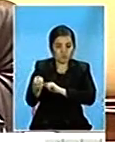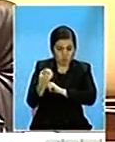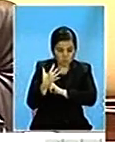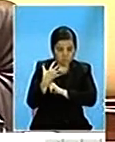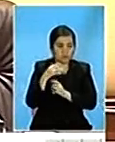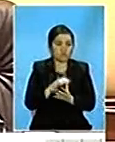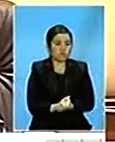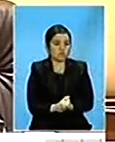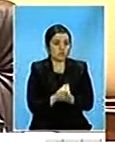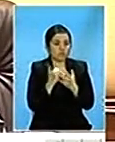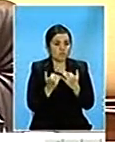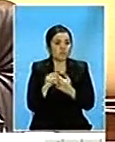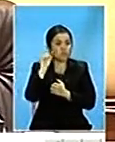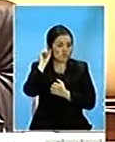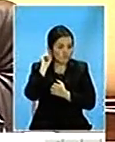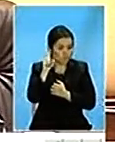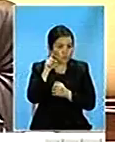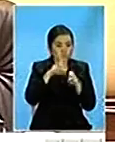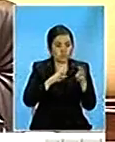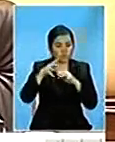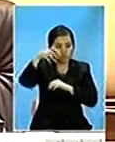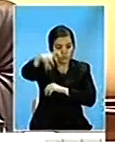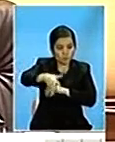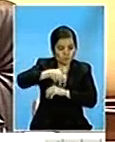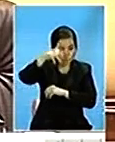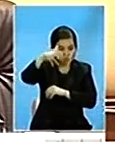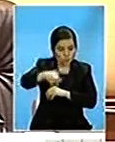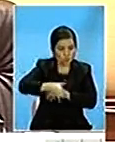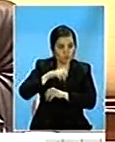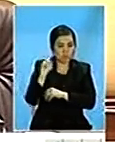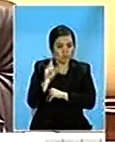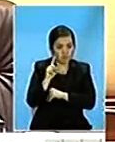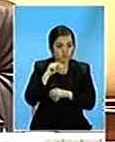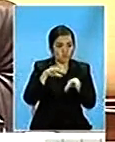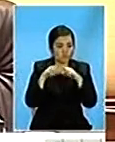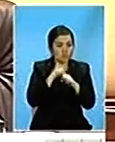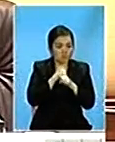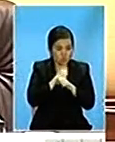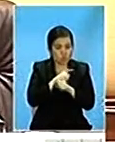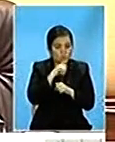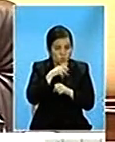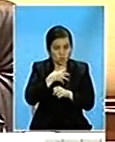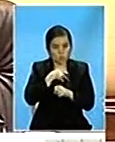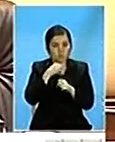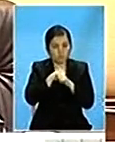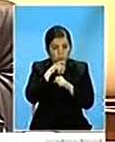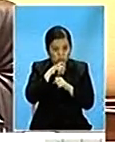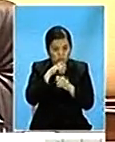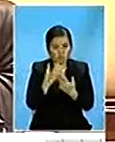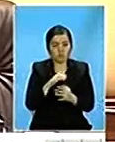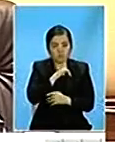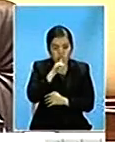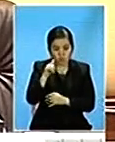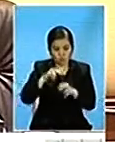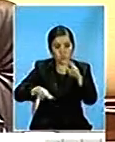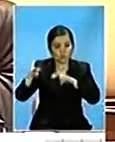นึ่งว่าในกรณีเร่งด่วนการขุดลอกเหล่านี้มีความจำเป็นที่จะดำเนินการอยู่นะครับอีกประการหนึ่งที่ผมได้ตรวจสอบกับพื้นที่นะ